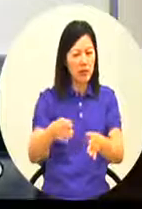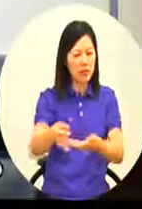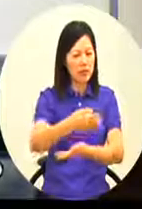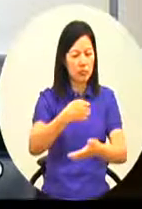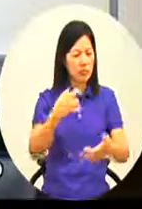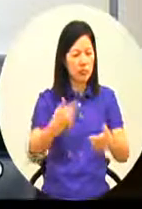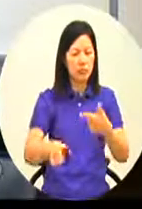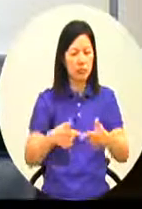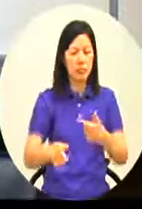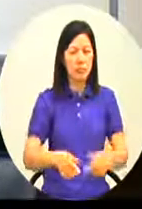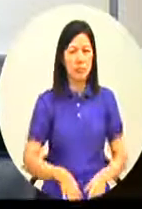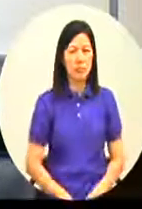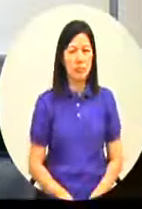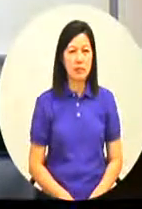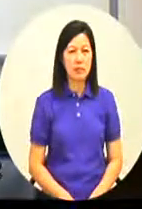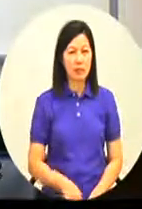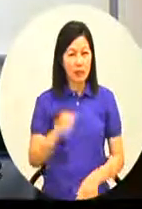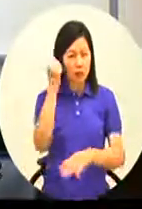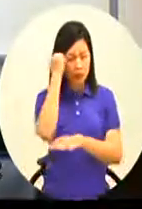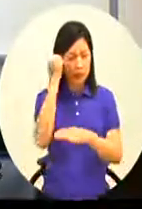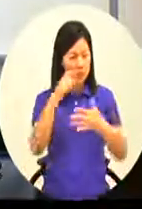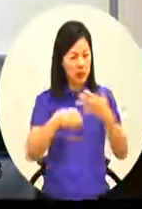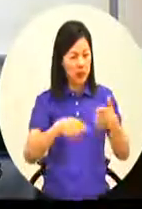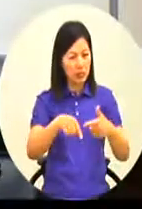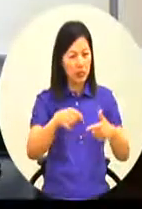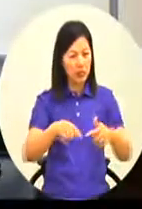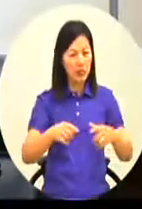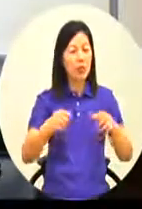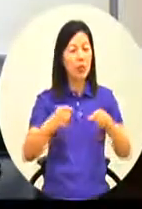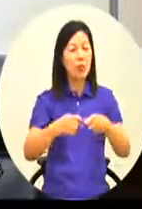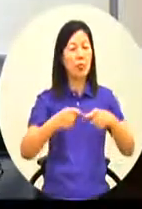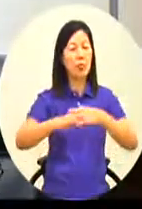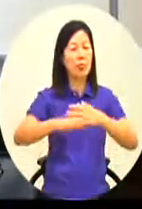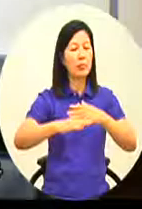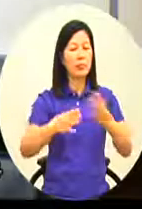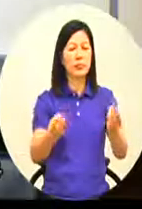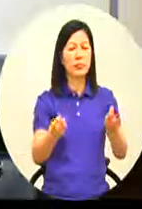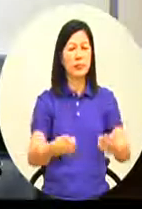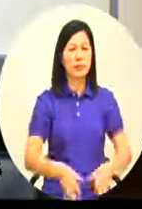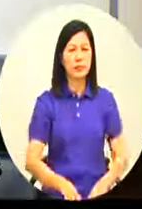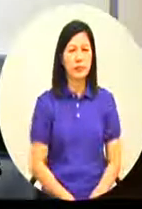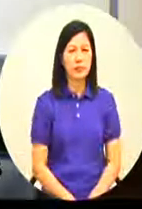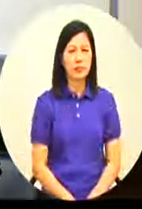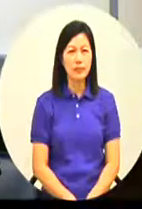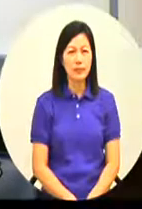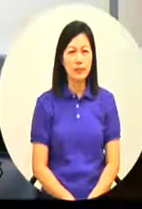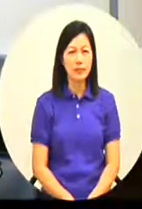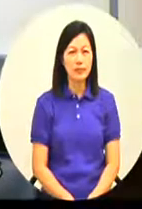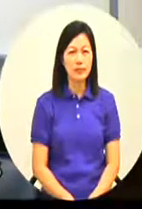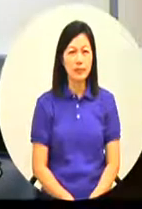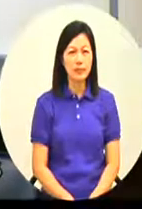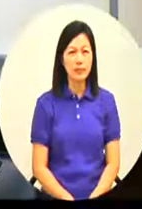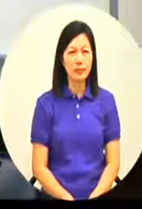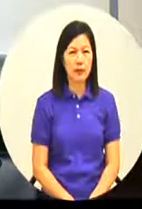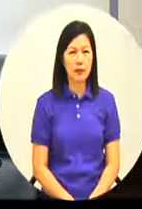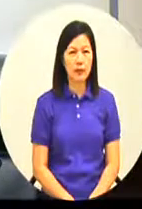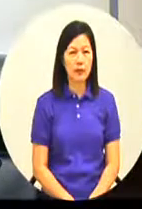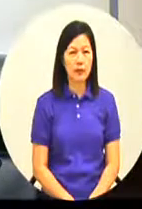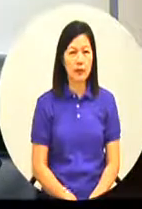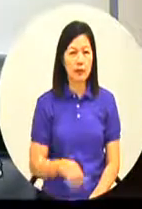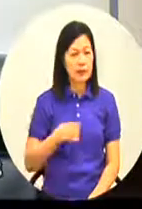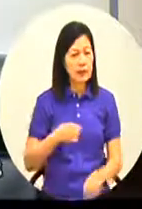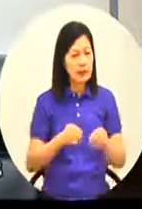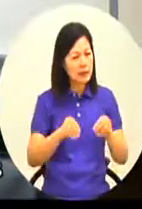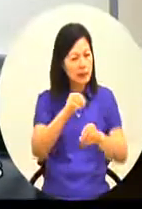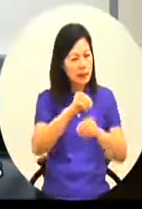上对他们其实来讲也是不公平的了哈，所以。我不晓得说，在这个调整